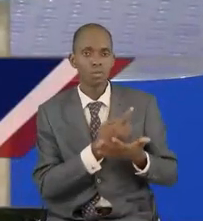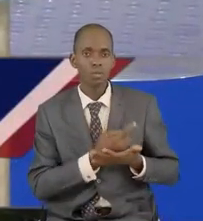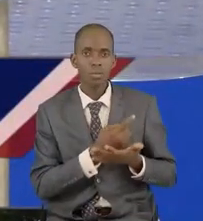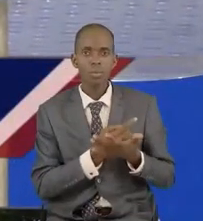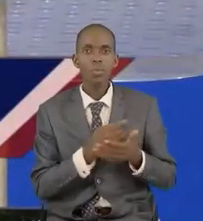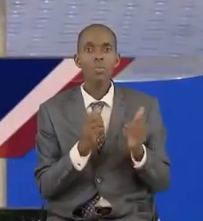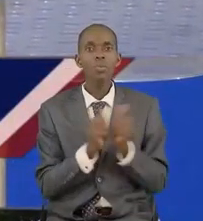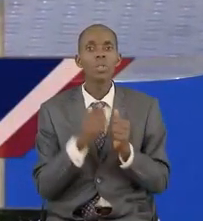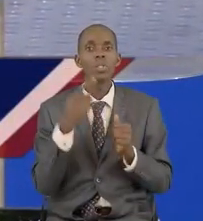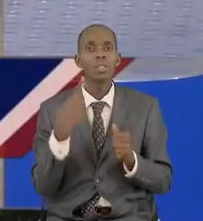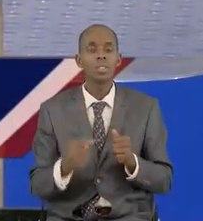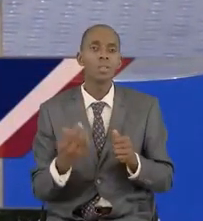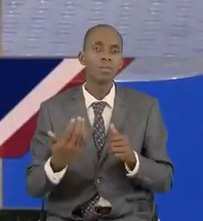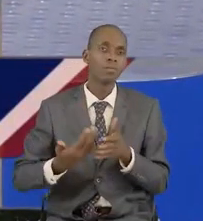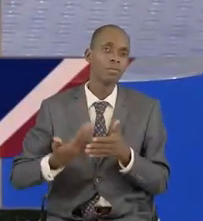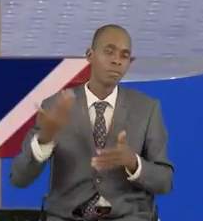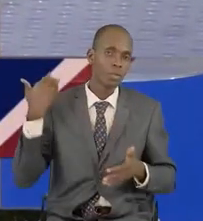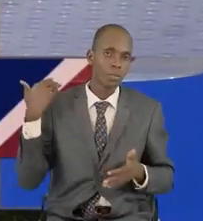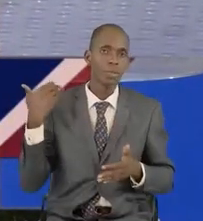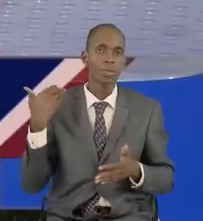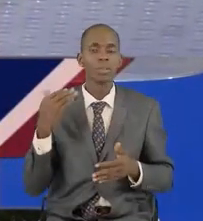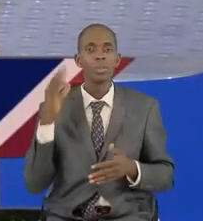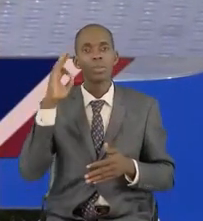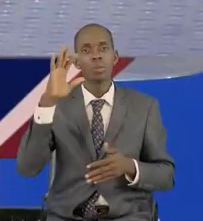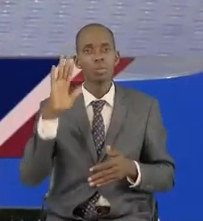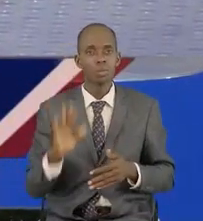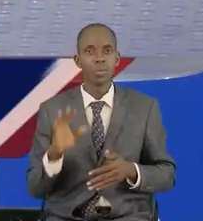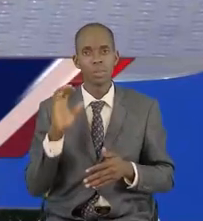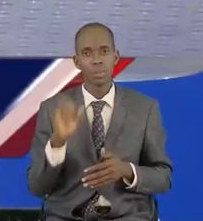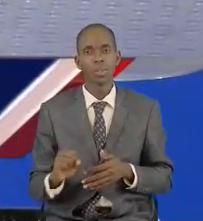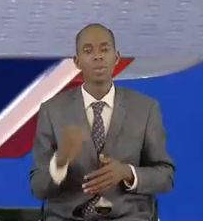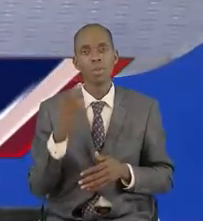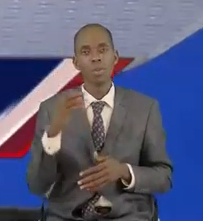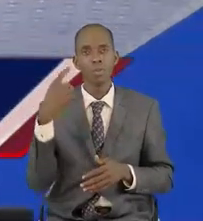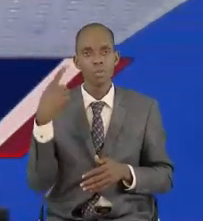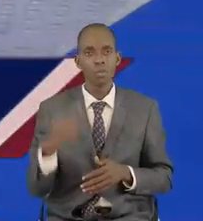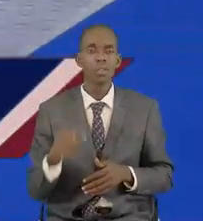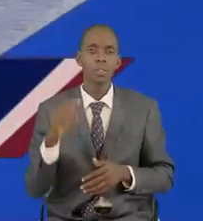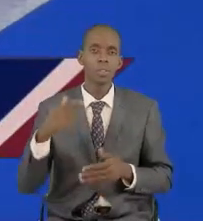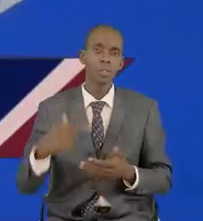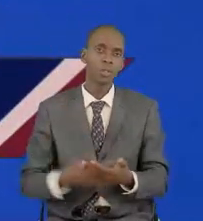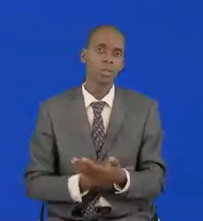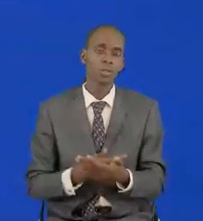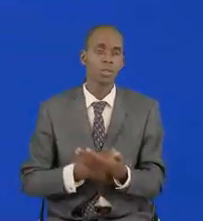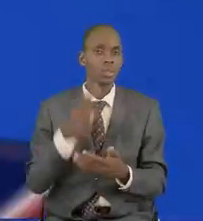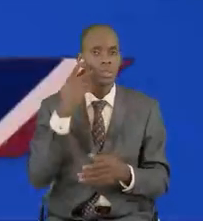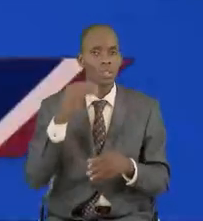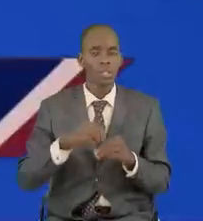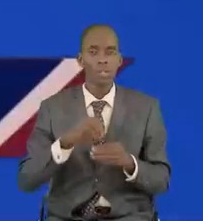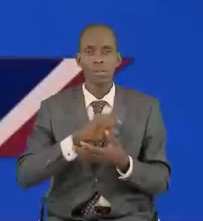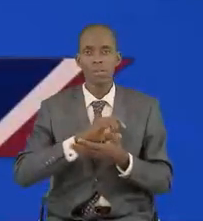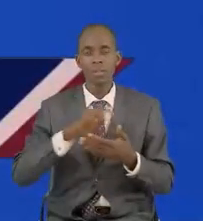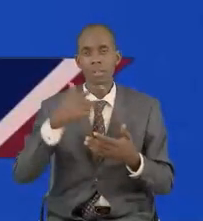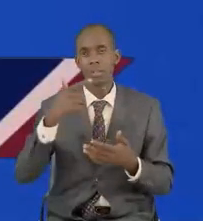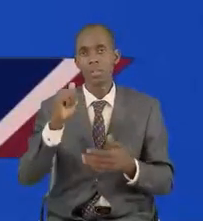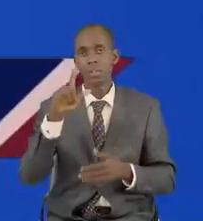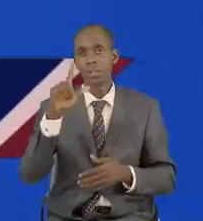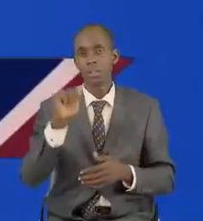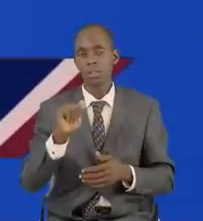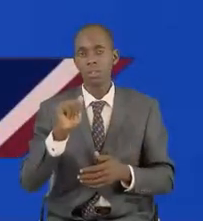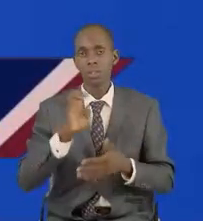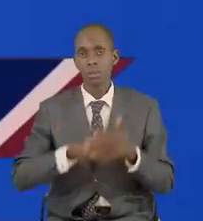la consultation avec les principaux prédicateurs de l'Évangile voit le